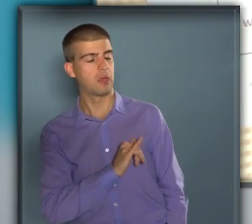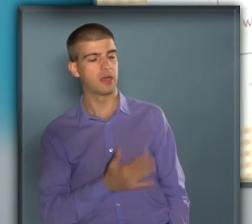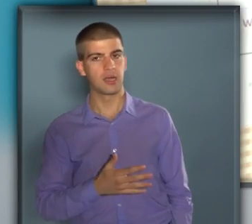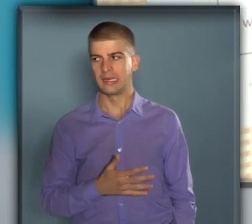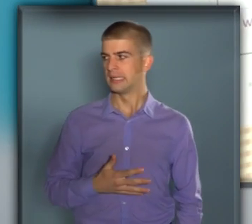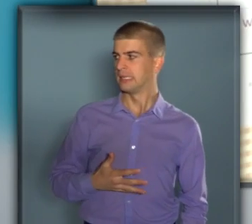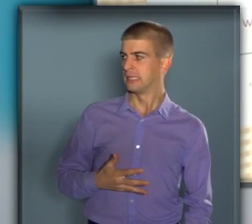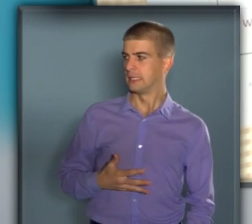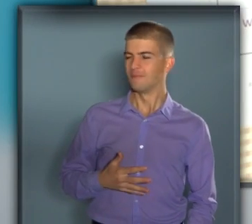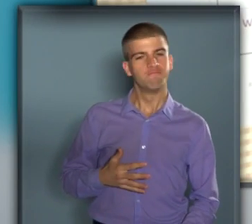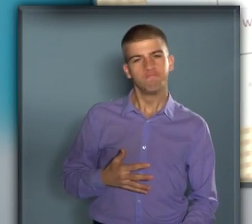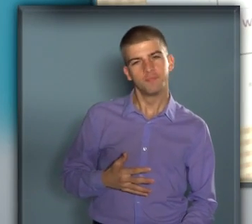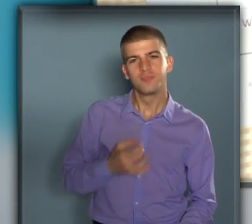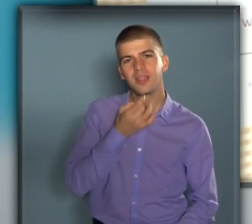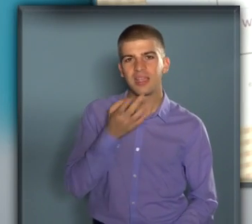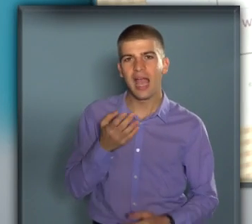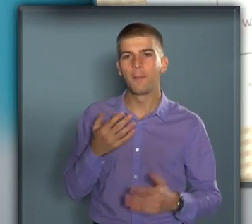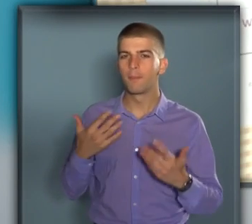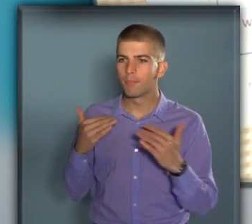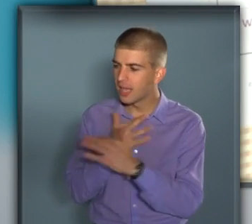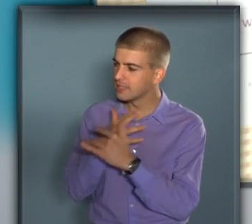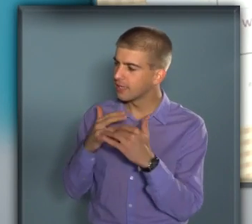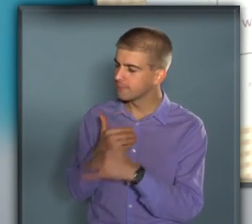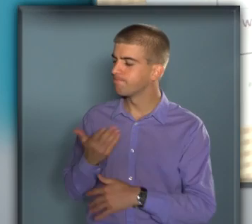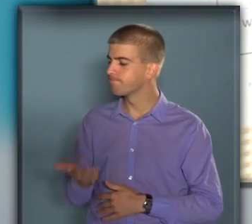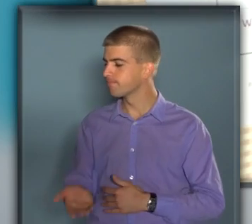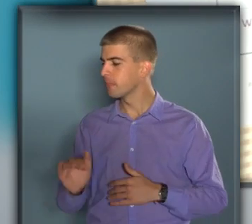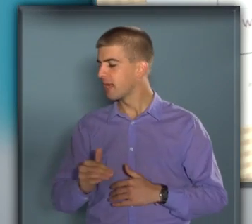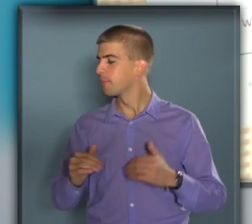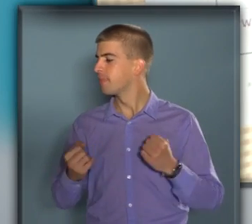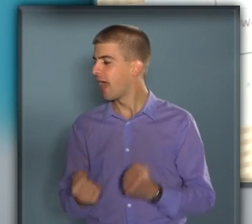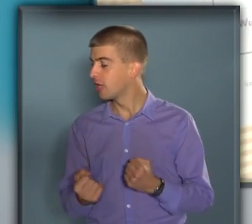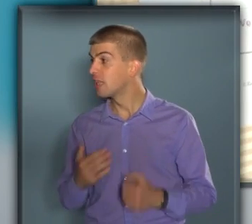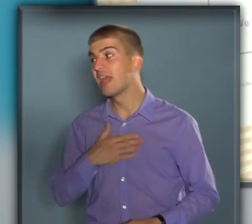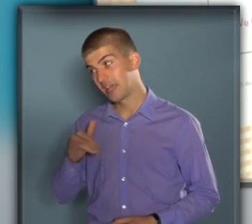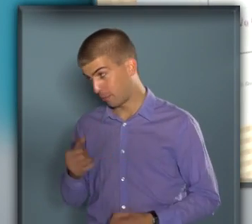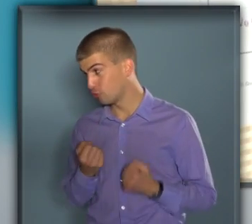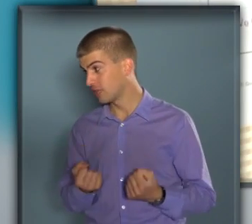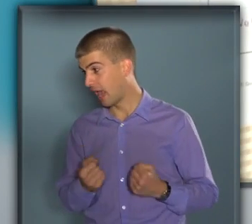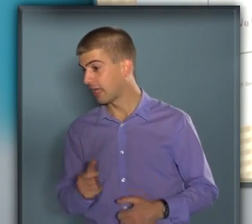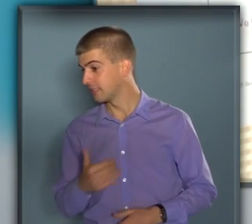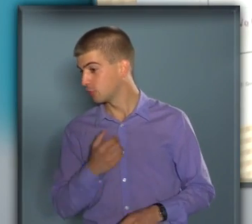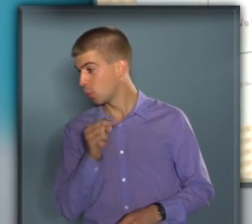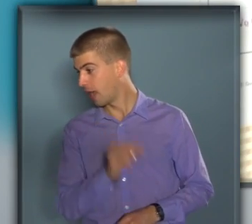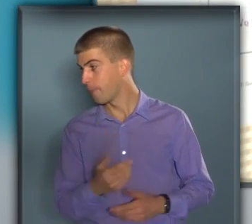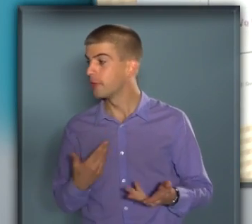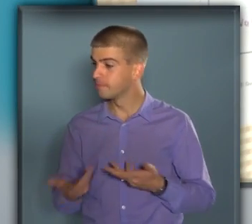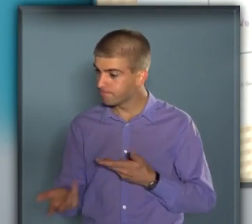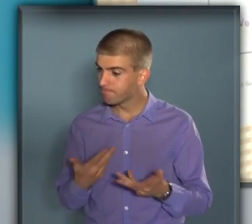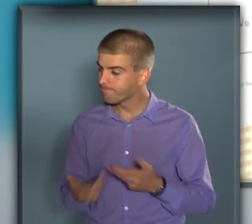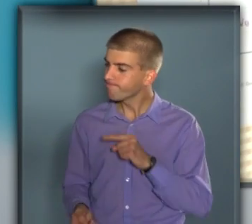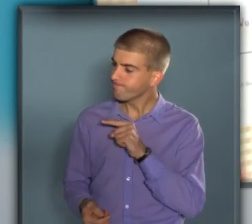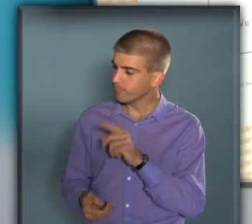tudjak vele úgy beszélgetni, hogy neki van most ez a nehézsége a gyerekével, vagy nekem is van az iskolában ezzel a